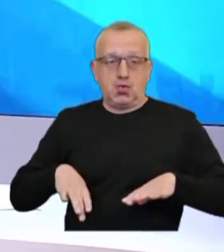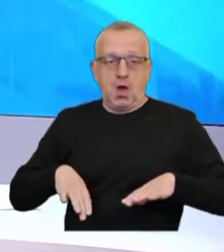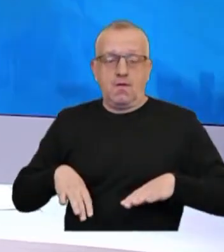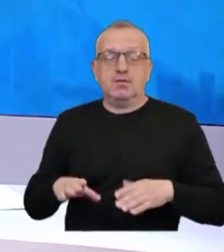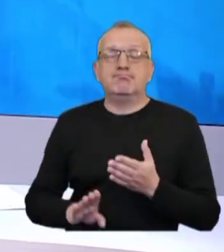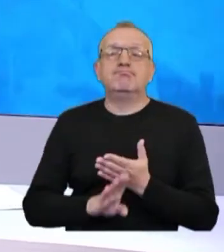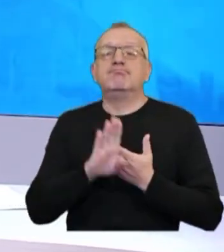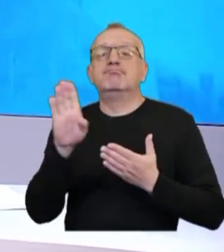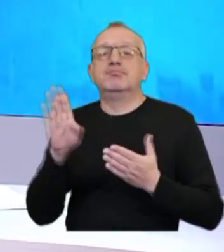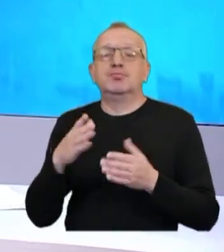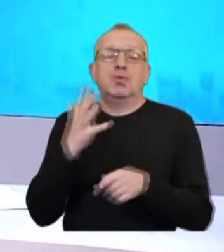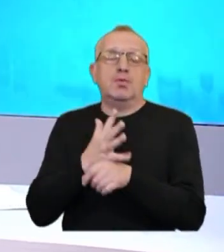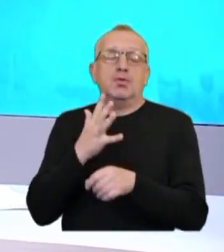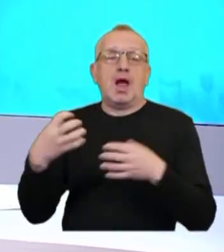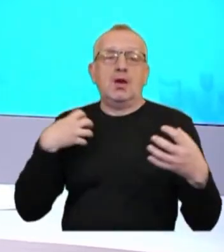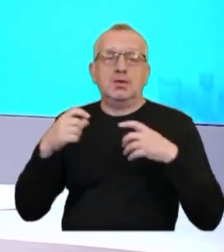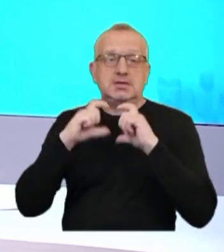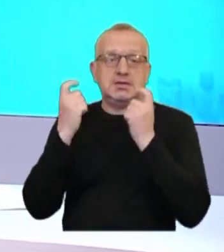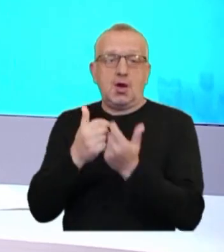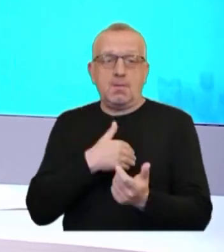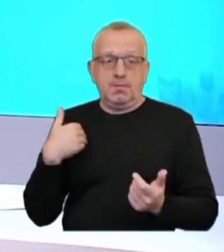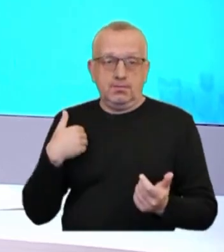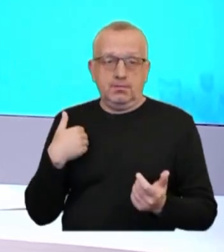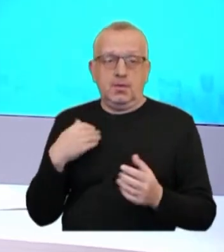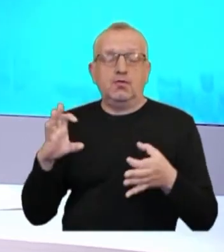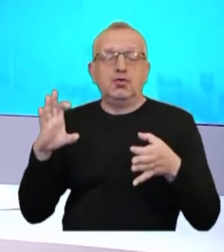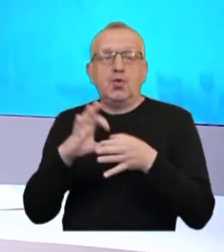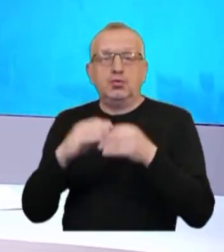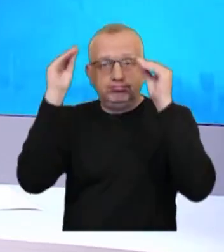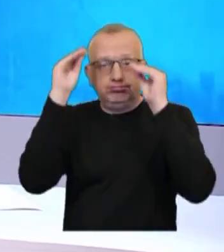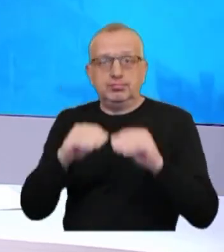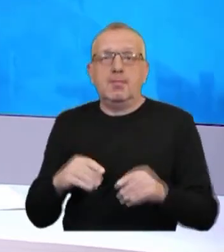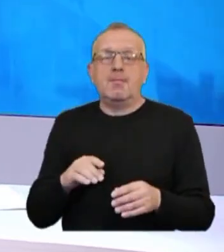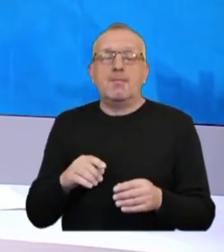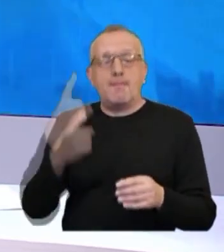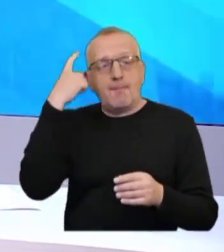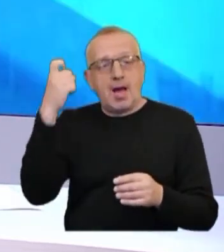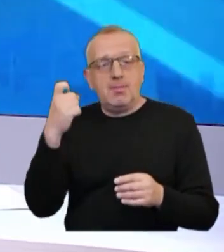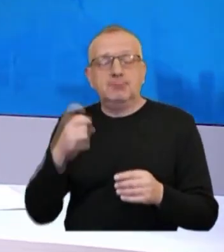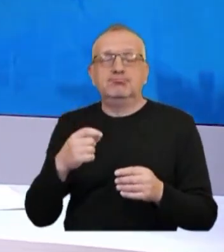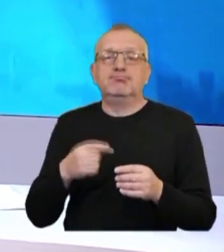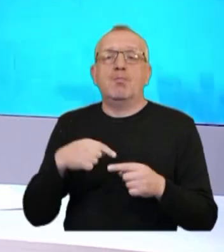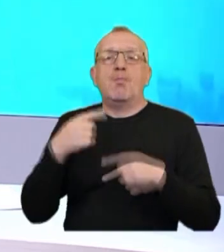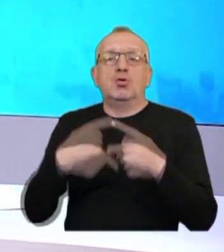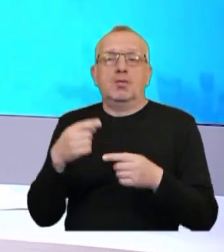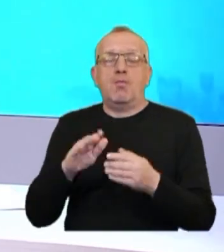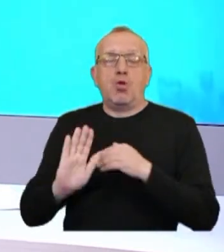ponad 50 artystów z całej Polski. Wspólnie uczcili pamięć znakomitego tenora pochodzącego z Podkarpacia.